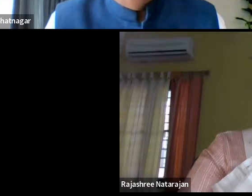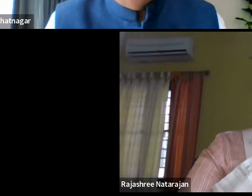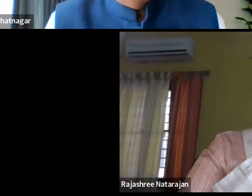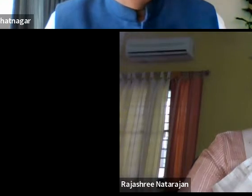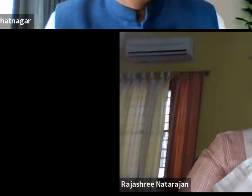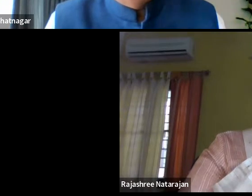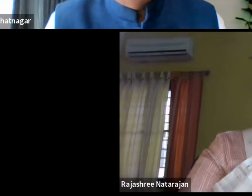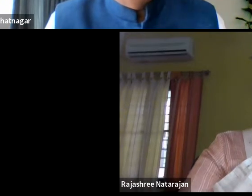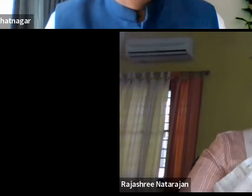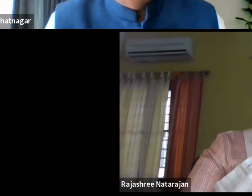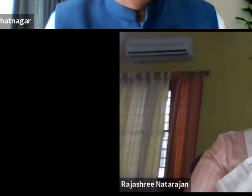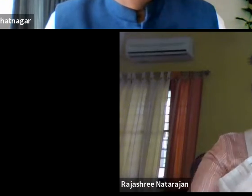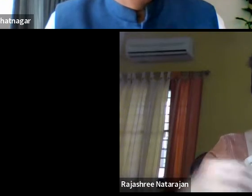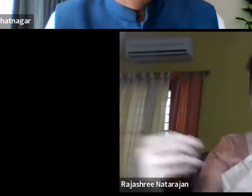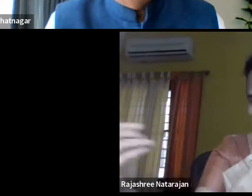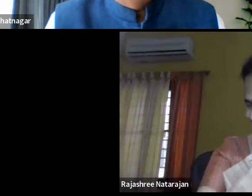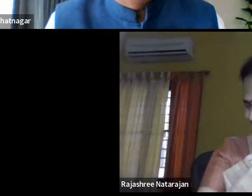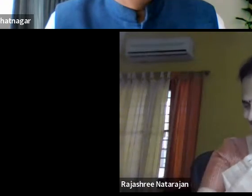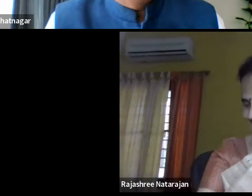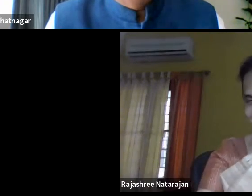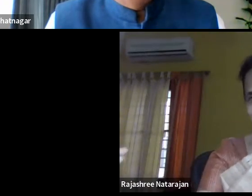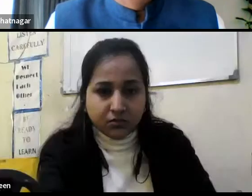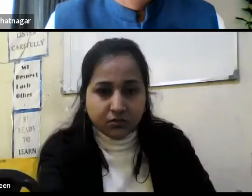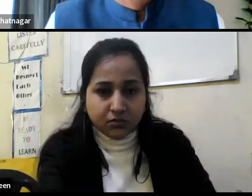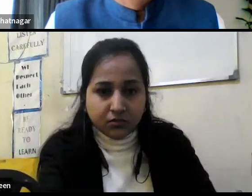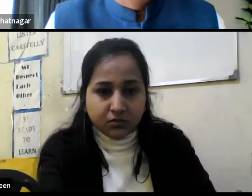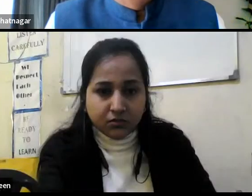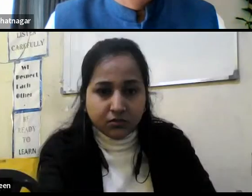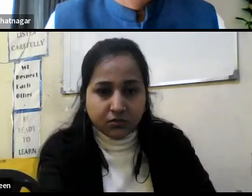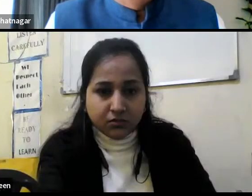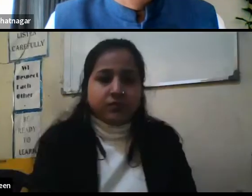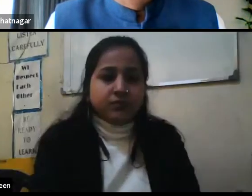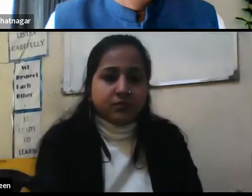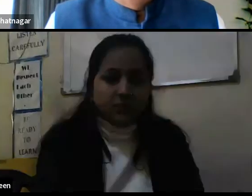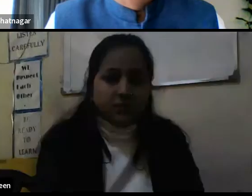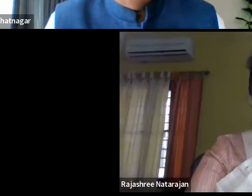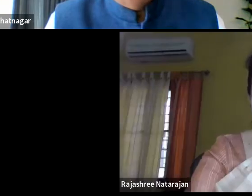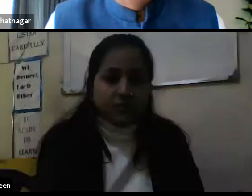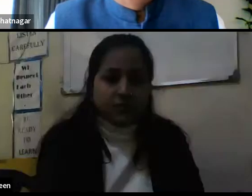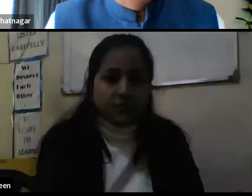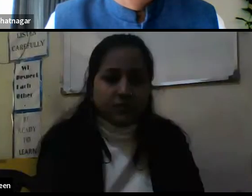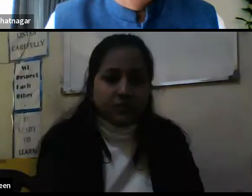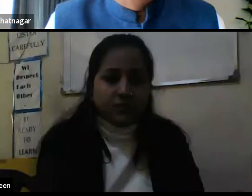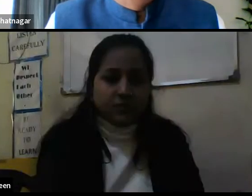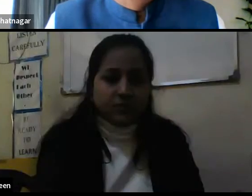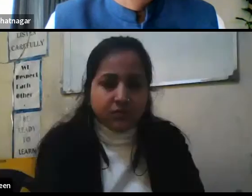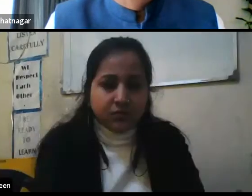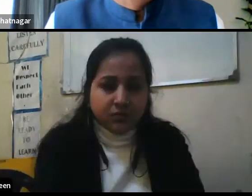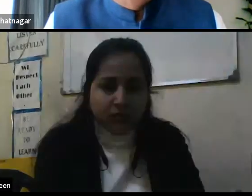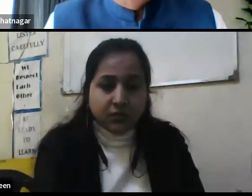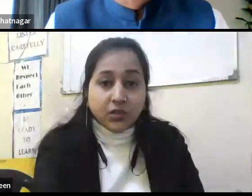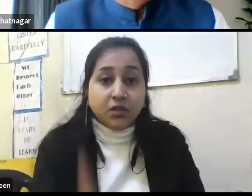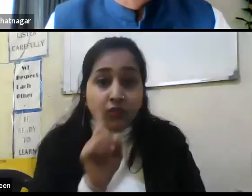तो ये एक चीज मैं कहना चाह रहा था कि जो